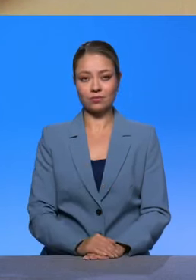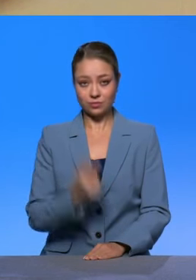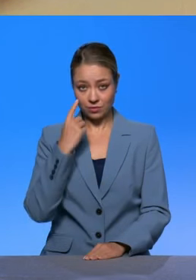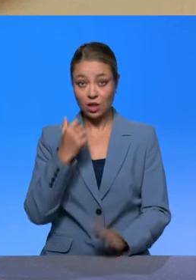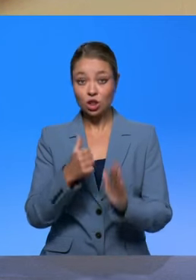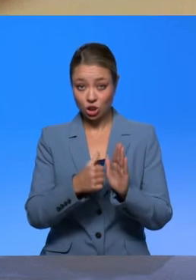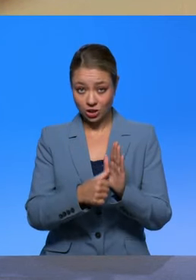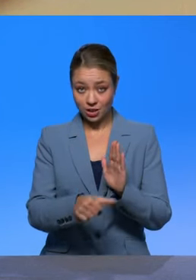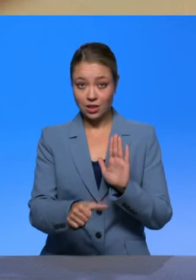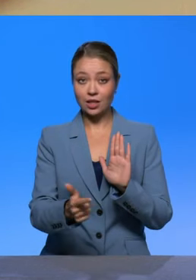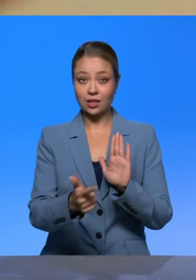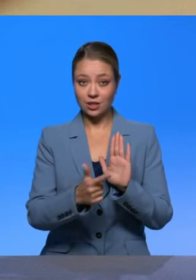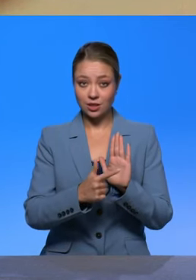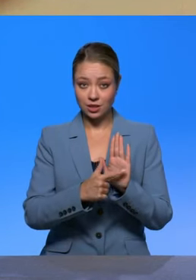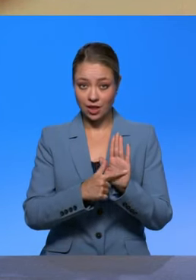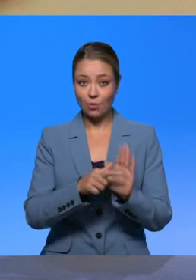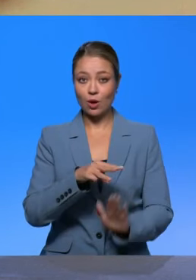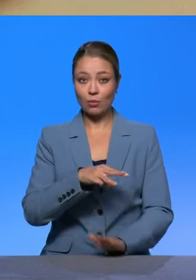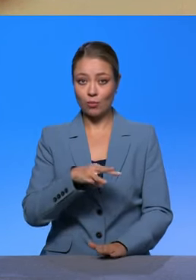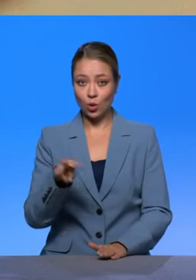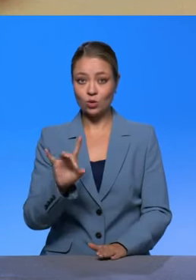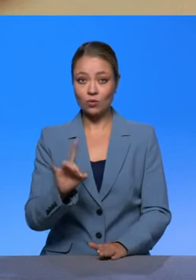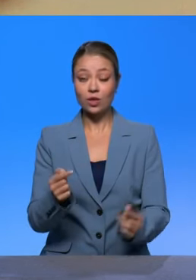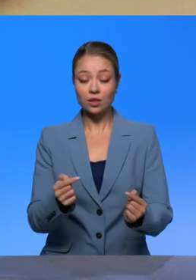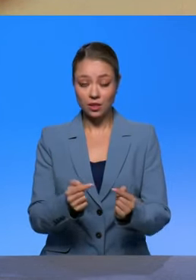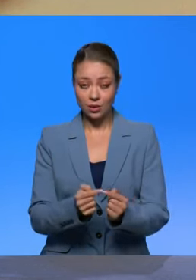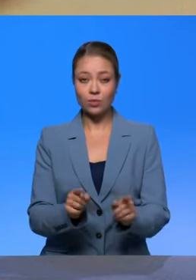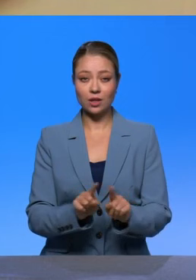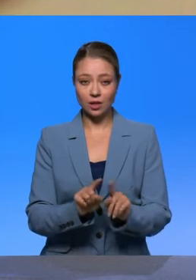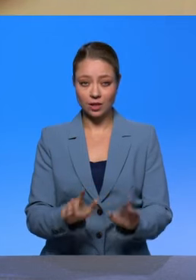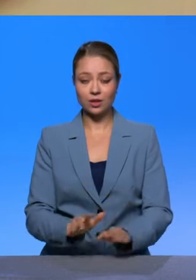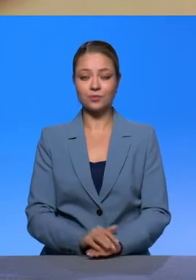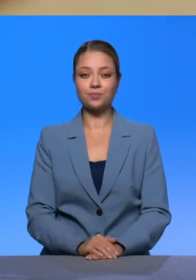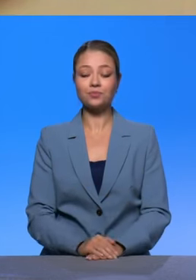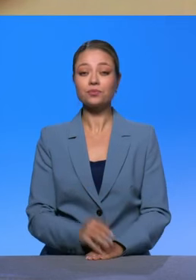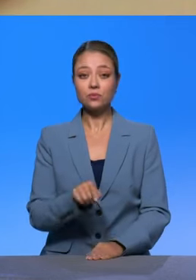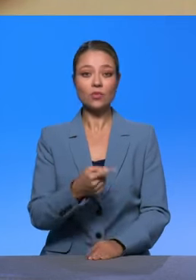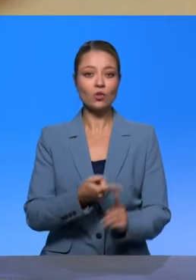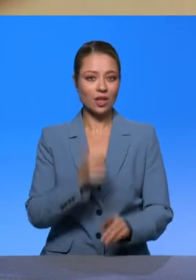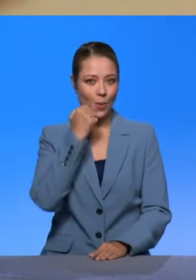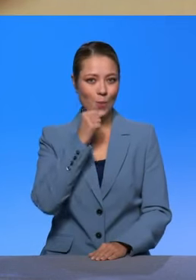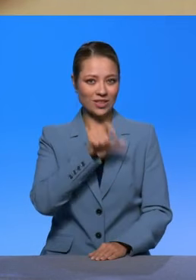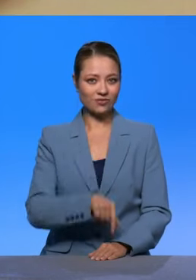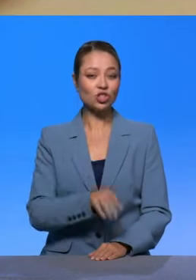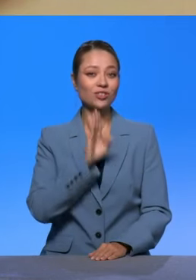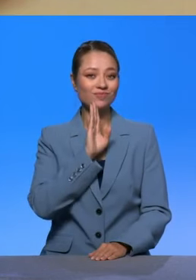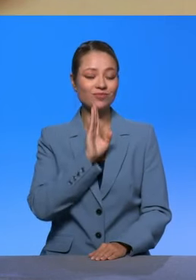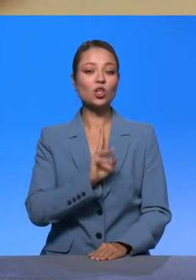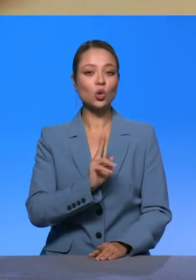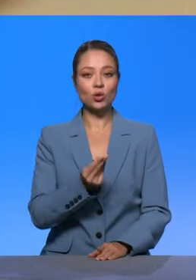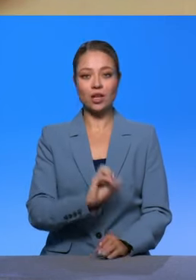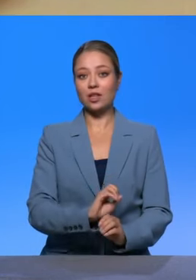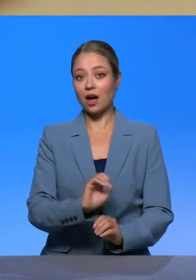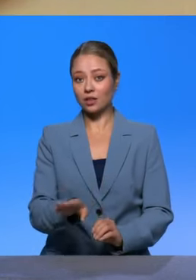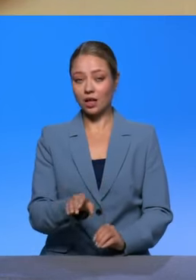67 миллионов рублей, друзья, да, вы не ослышались. Вот именно столько она от нее получила. Причем вот эта москвичка, которая эти деньги отдала свои, нажитые